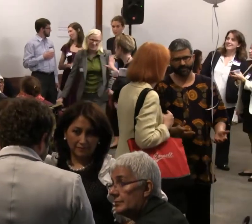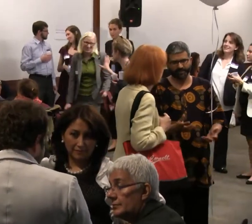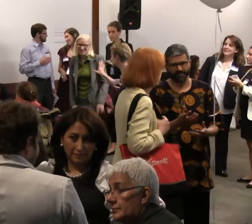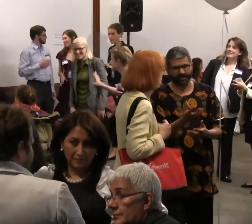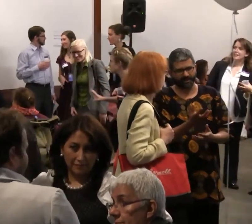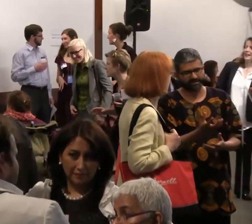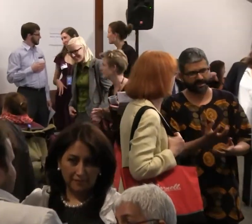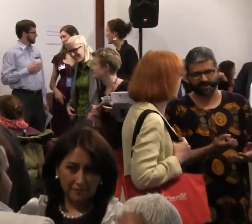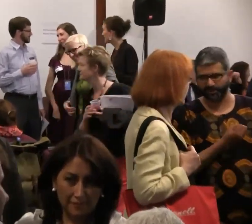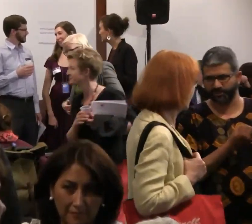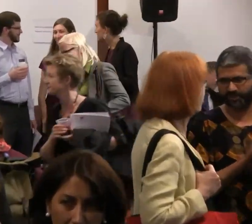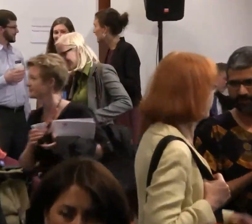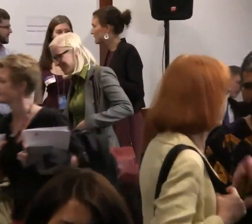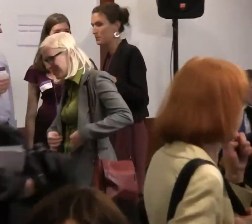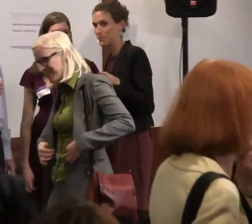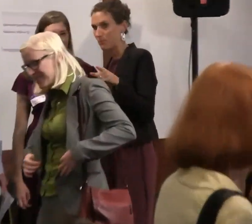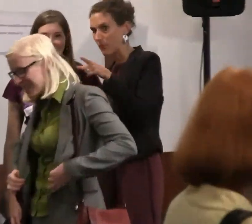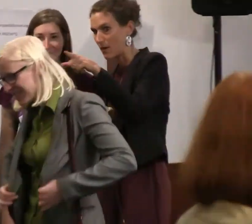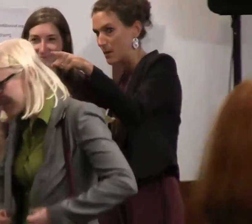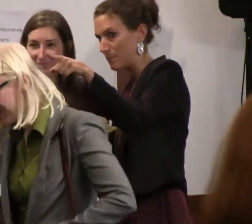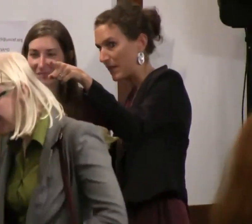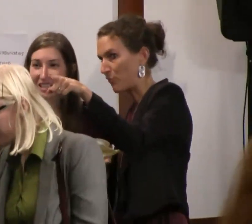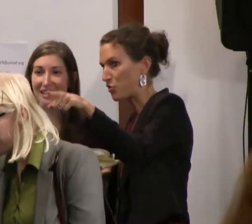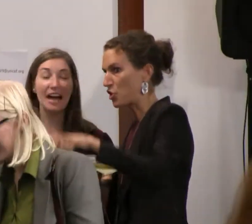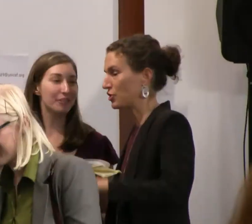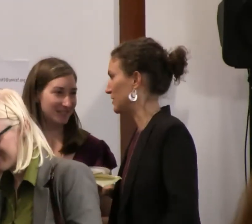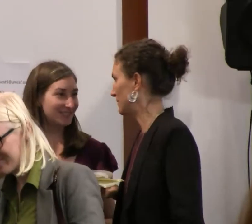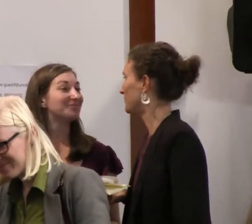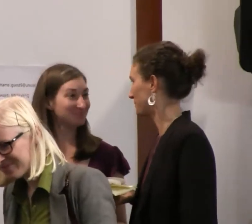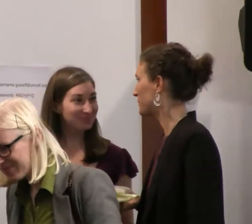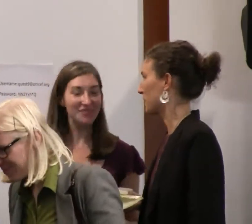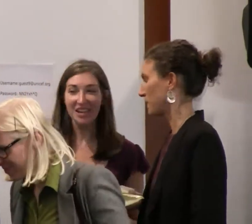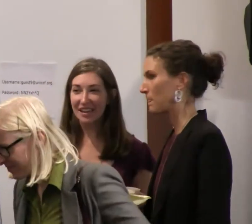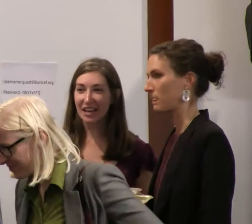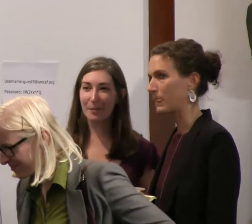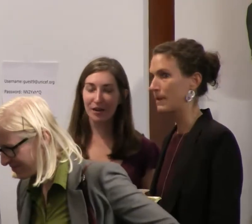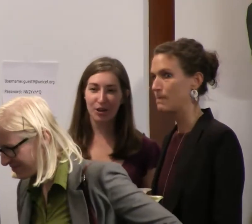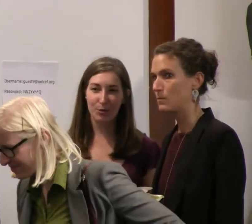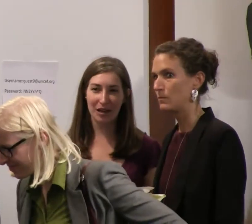ẹ̀bẹ̀ mo mọ̀ báyé káyé mo mọ̀ bá wa jà.